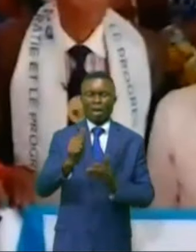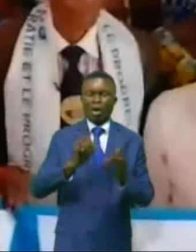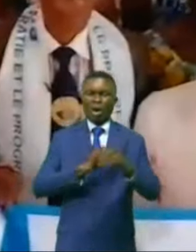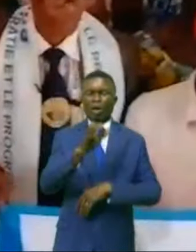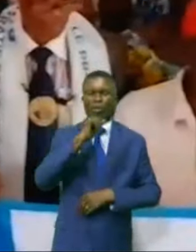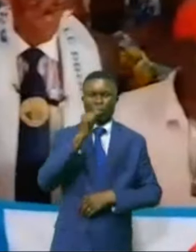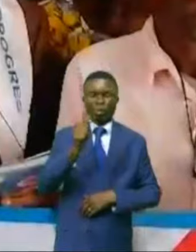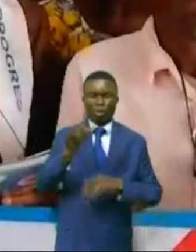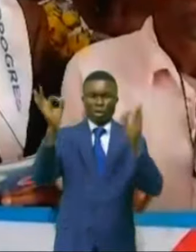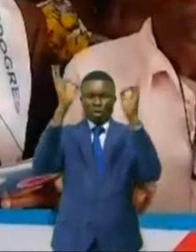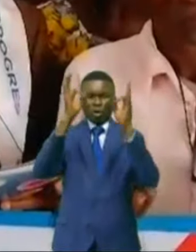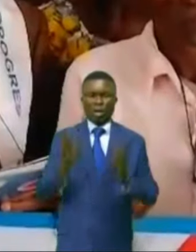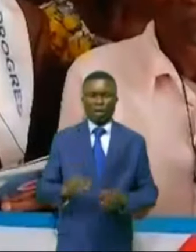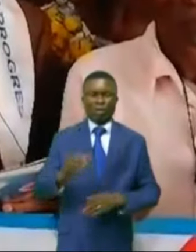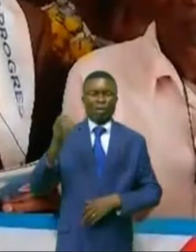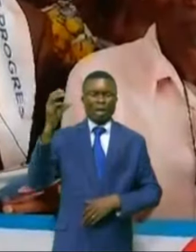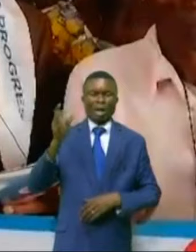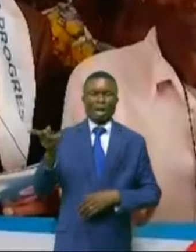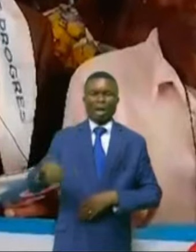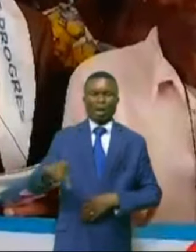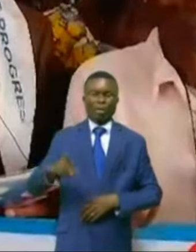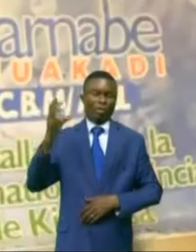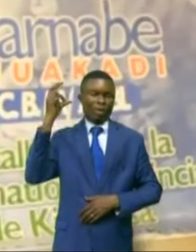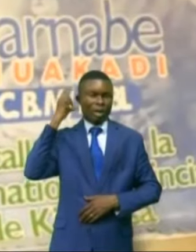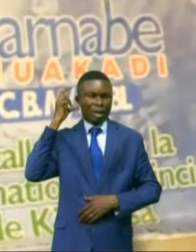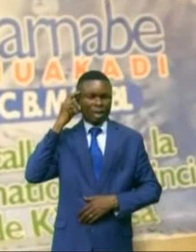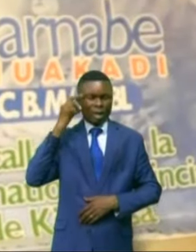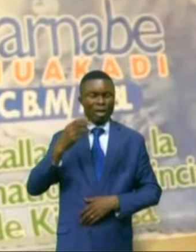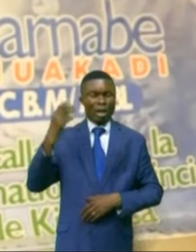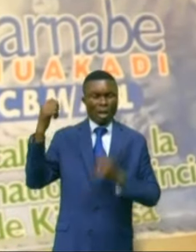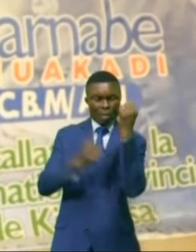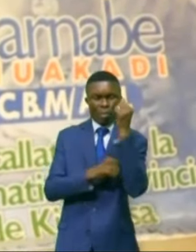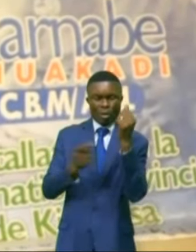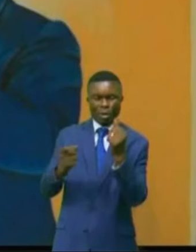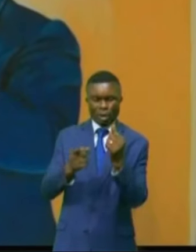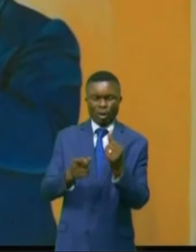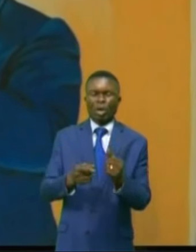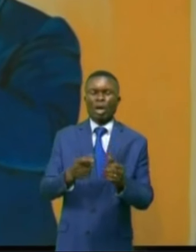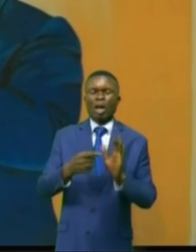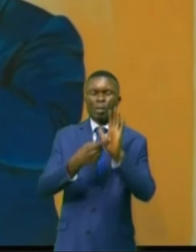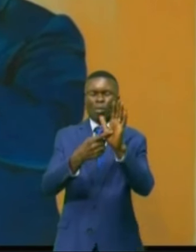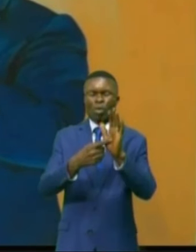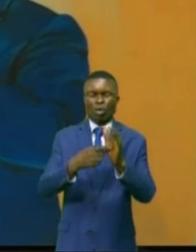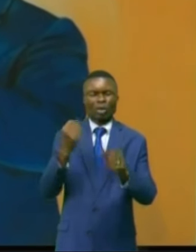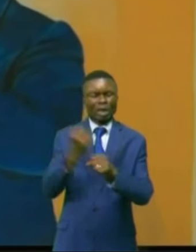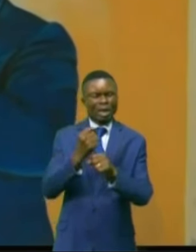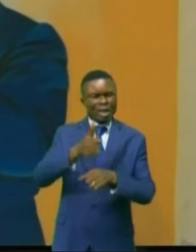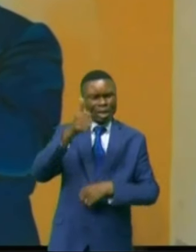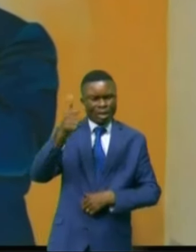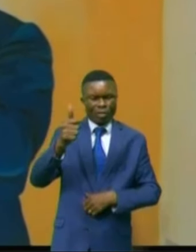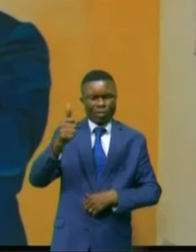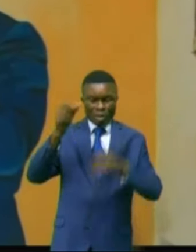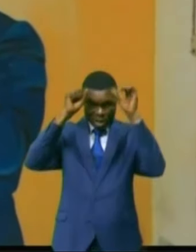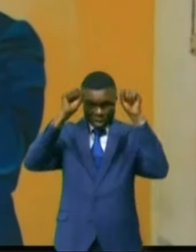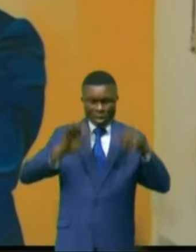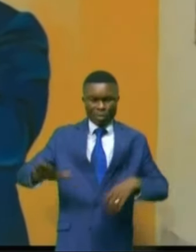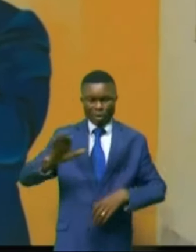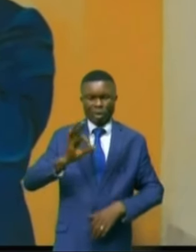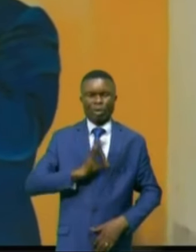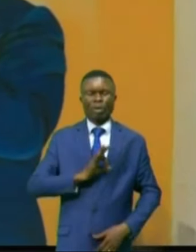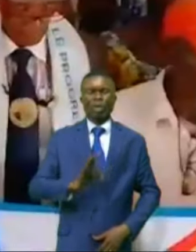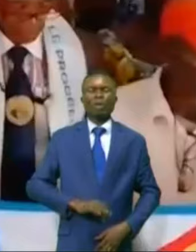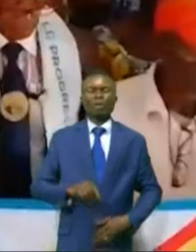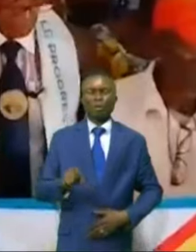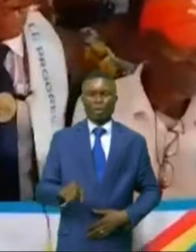les fédéraux de Kananga, ce haut cadre fait la fierté du parti présidentiel et du chef de l'État, Félix Antoine Tshisekedi